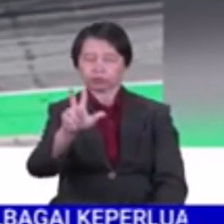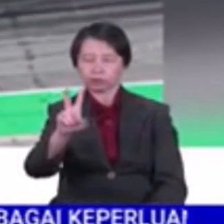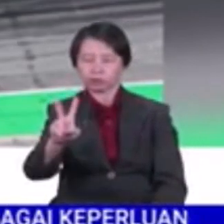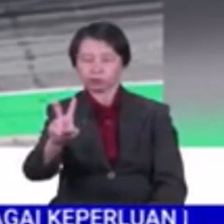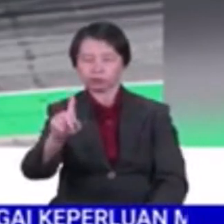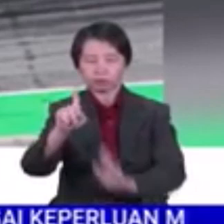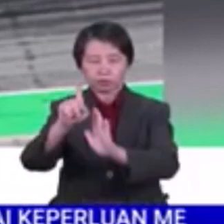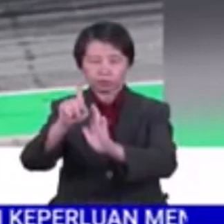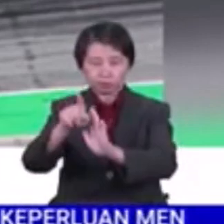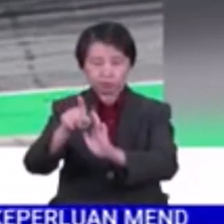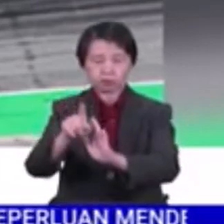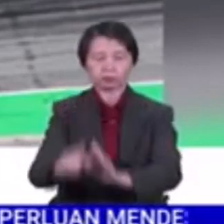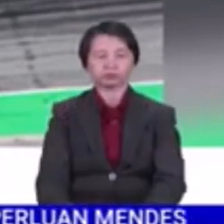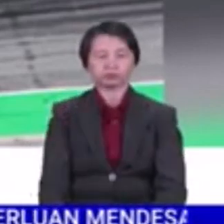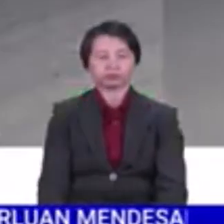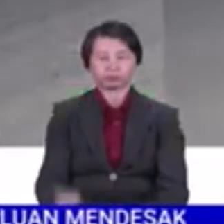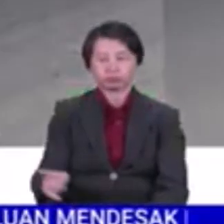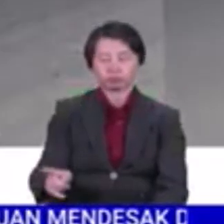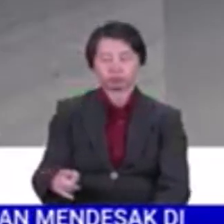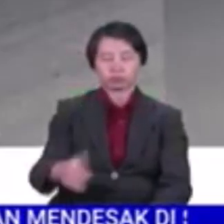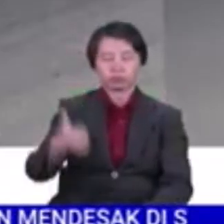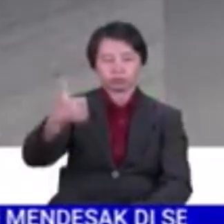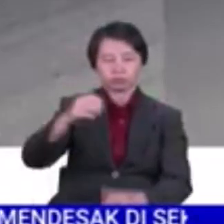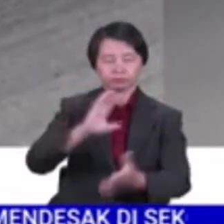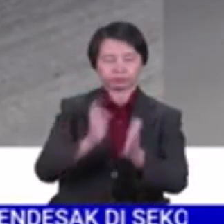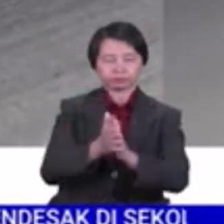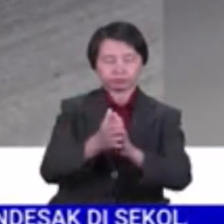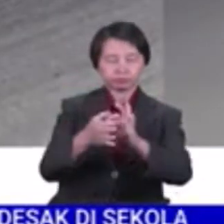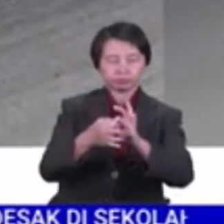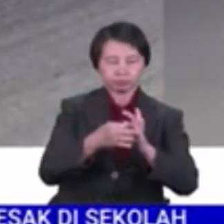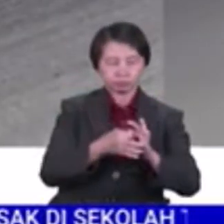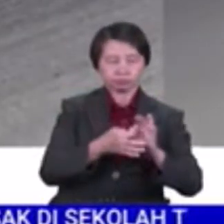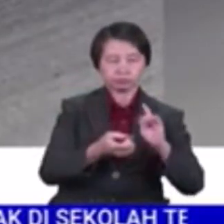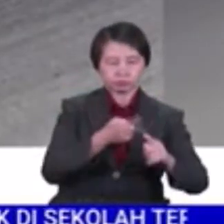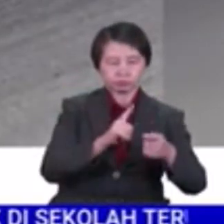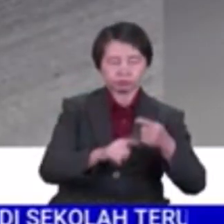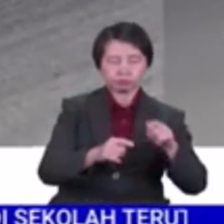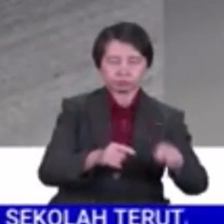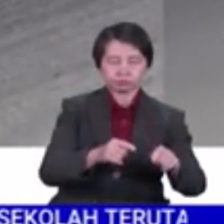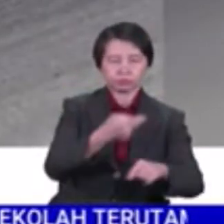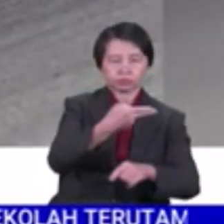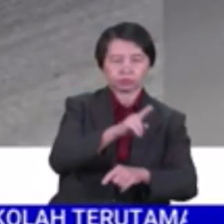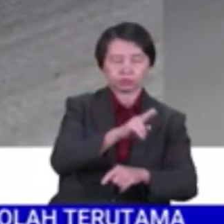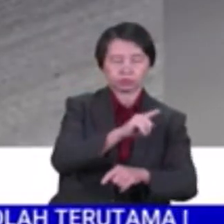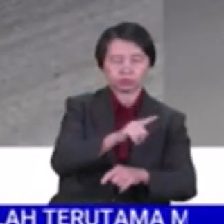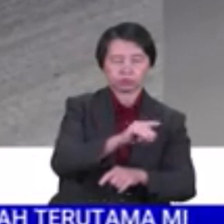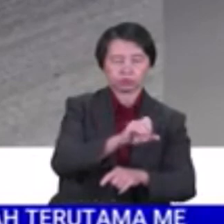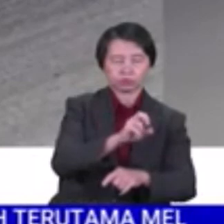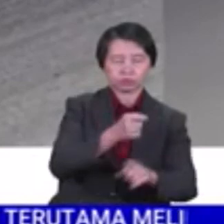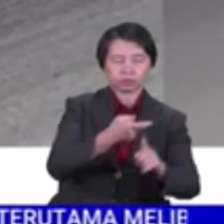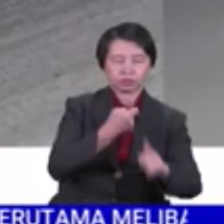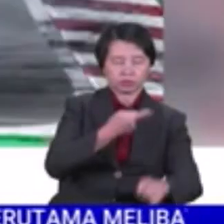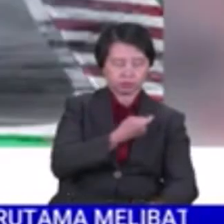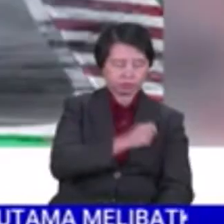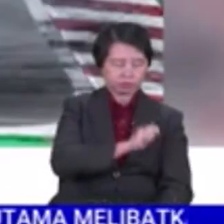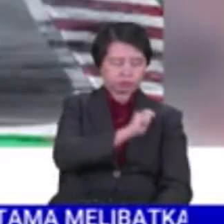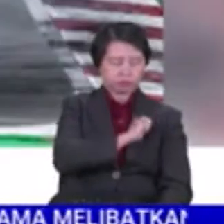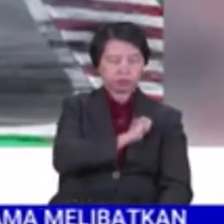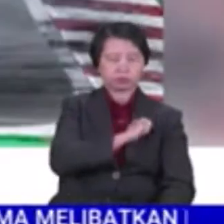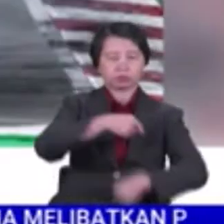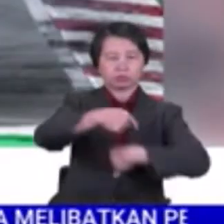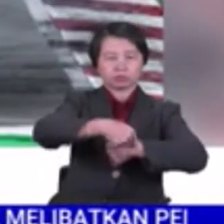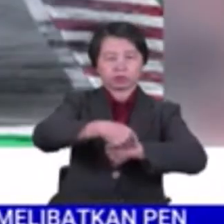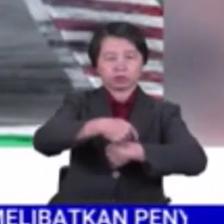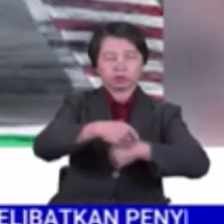323 saat gelaran juara menjadi milik Rakan sepasukan nya Fauzi ruwaidah dari Spanyol dengan